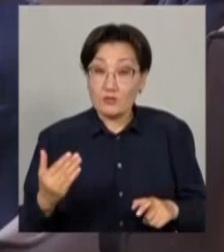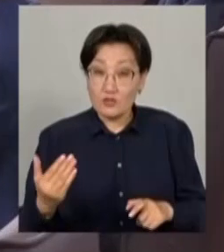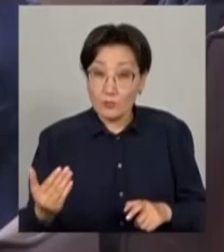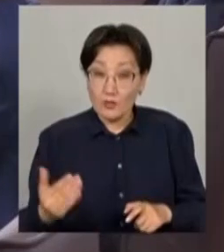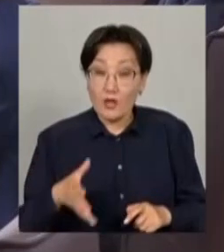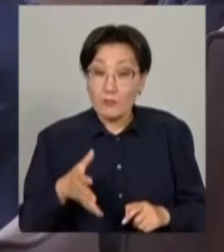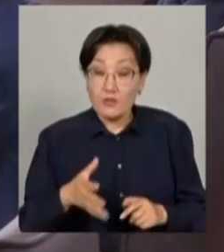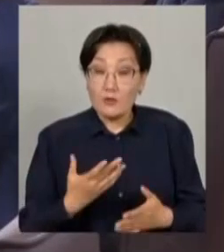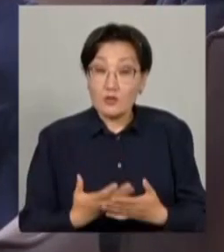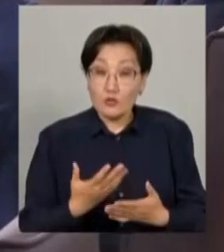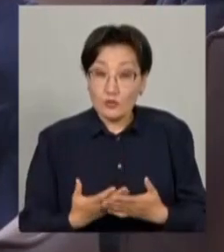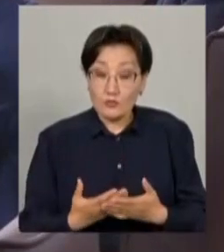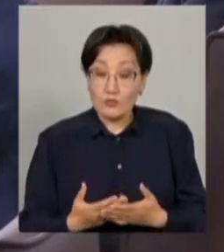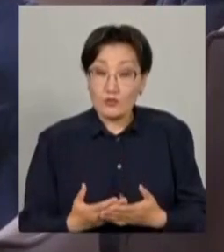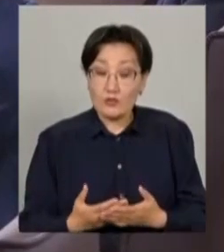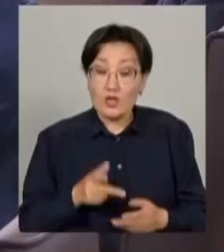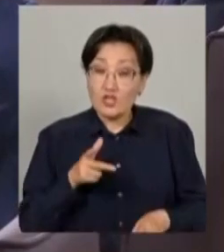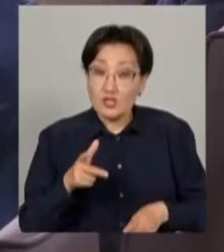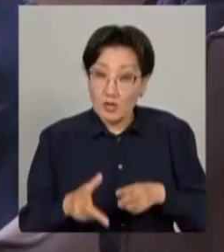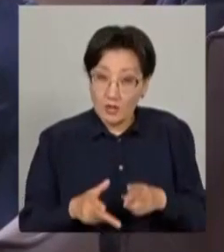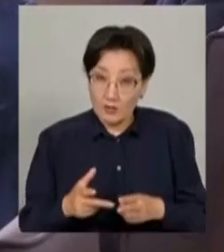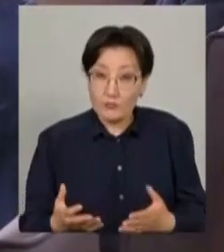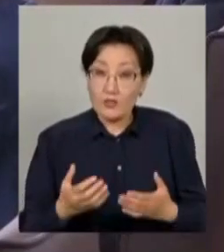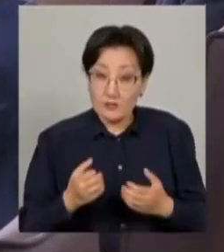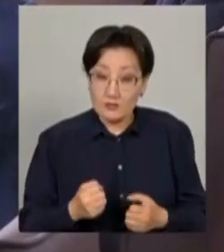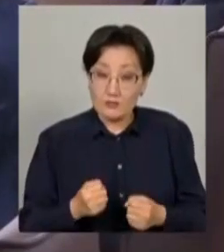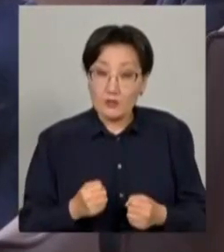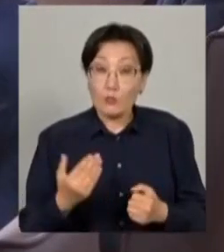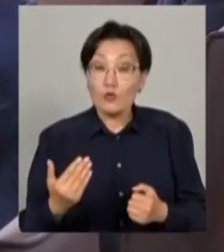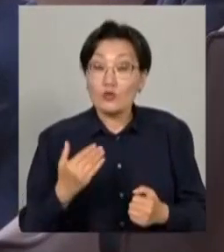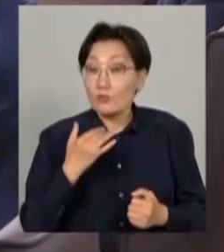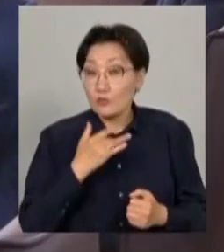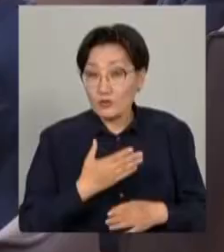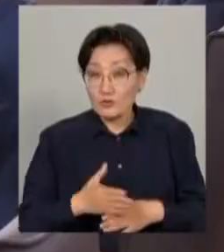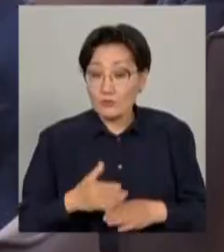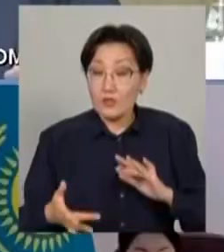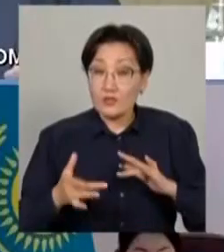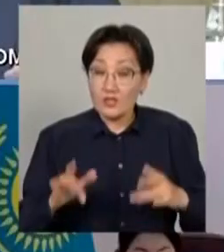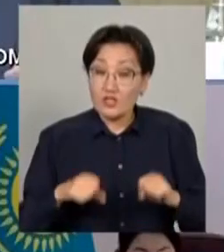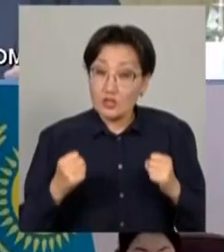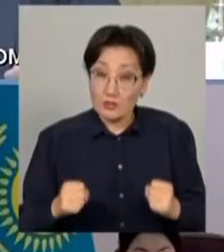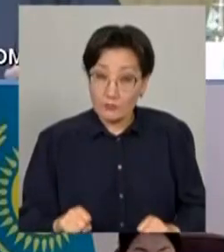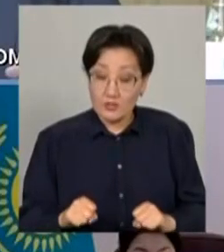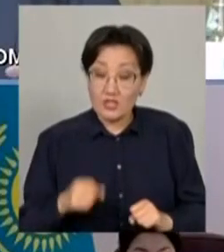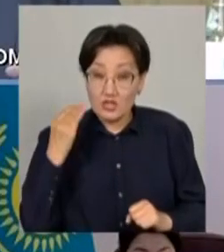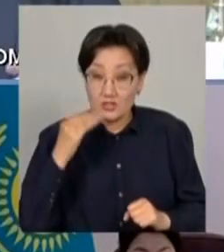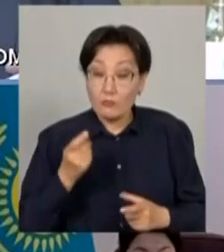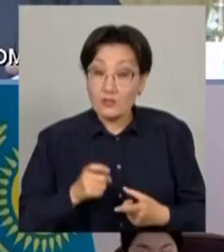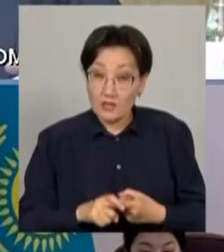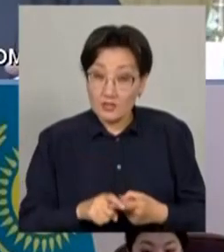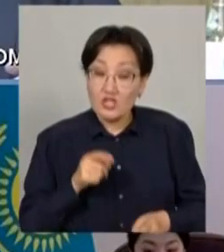азаматтардан 5000-ға жуық өтініш пен шағым келіп түсті. Олардың басым бөлігі интернеттің жылдамдығы мен сапасына